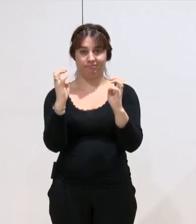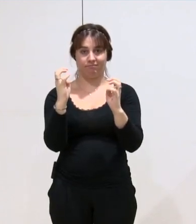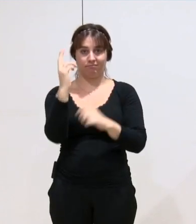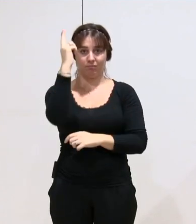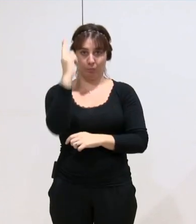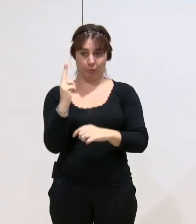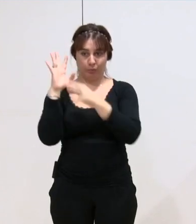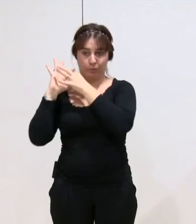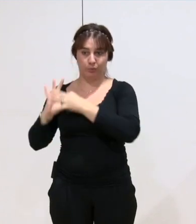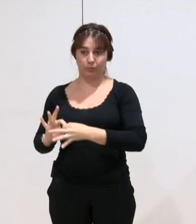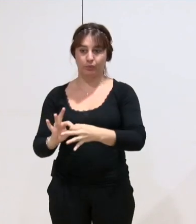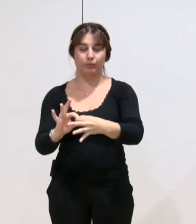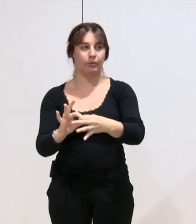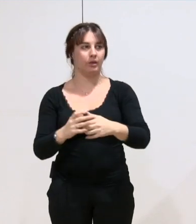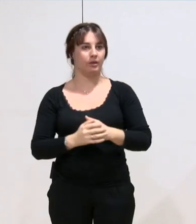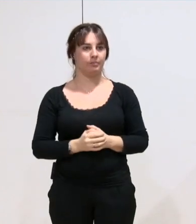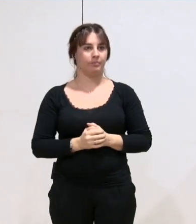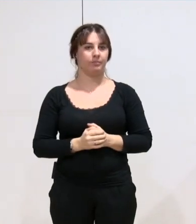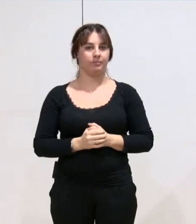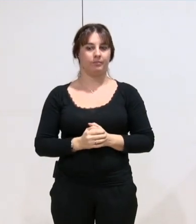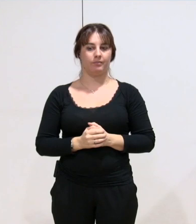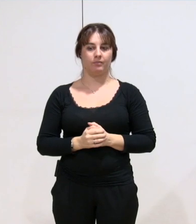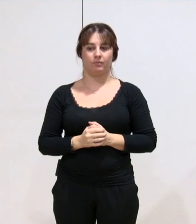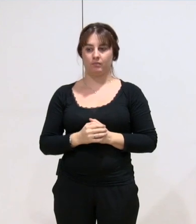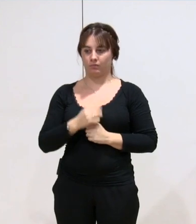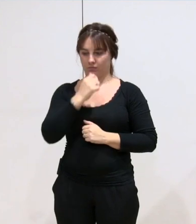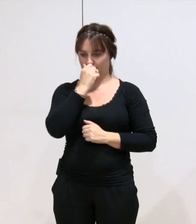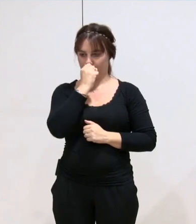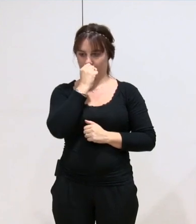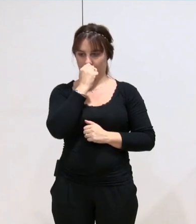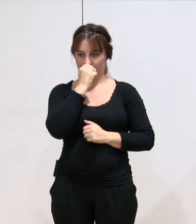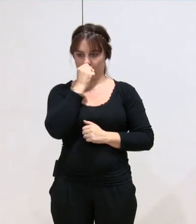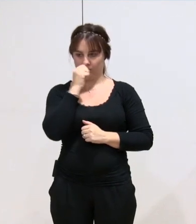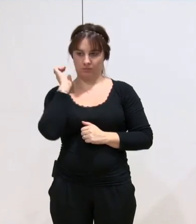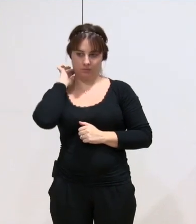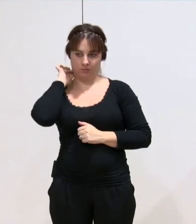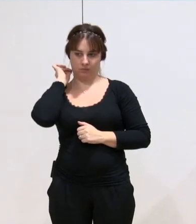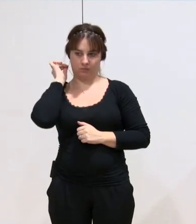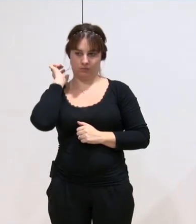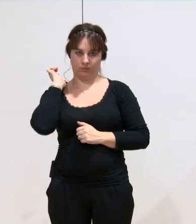reprendre. Et puis tu vas choper leur pouls. Arrête. C'est.